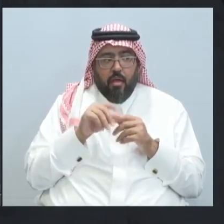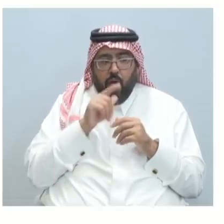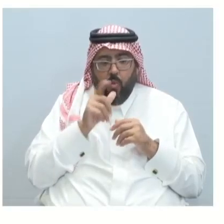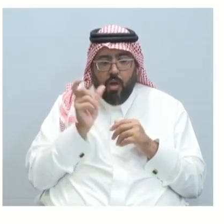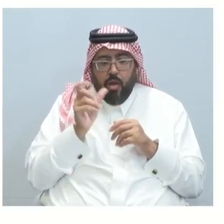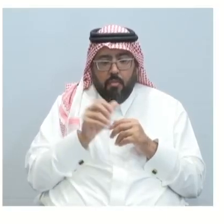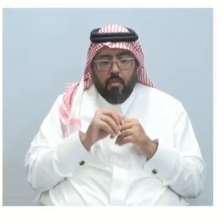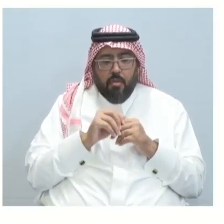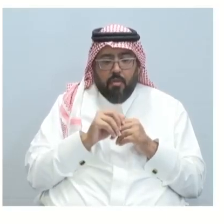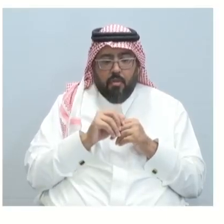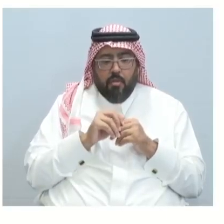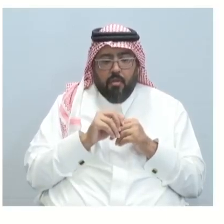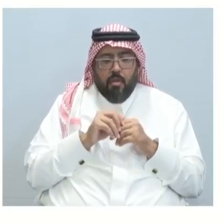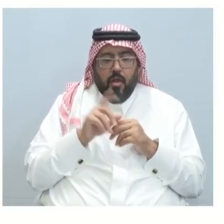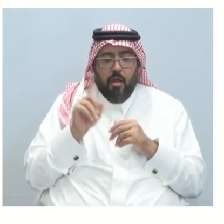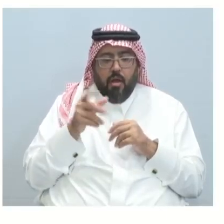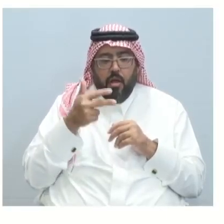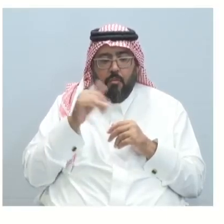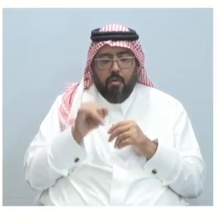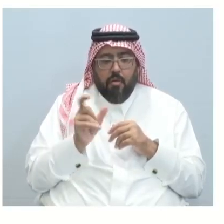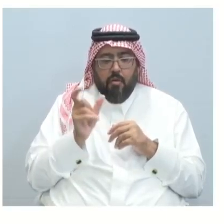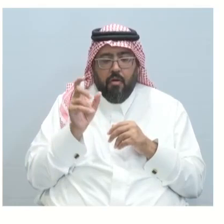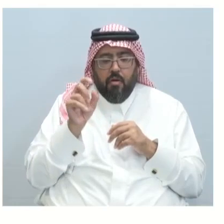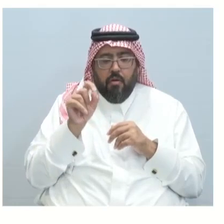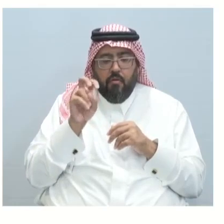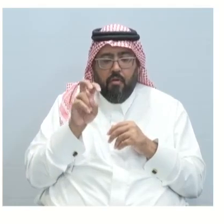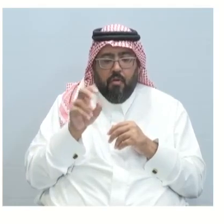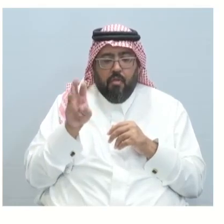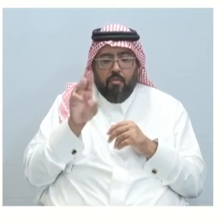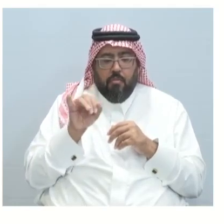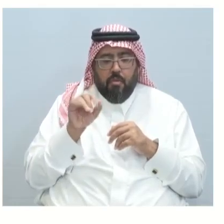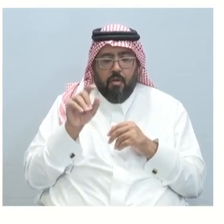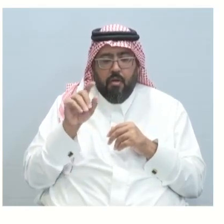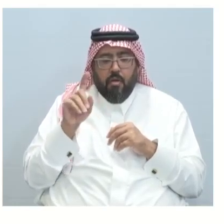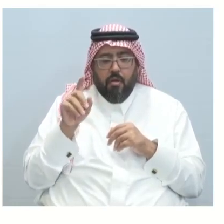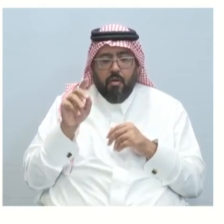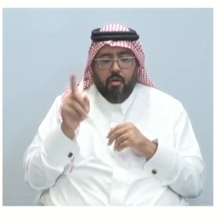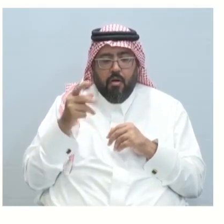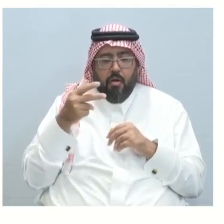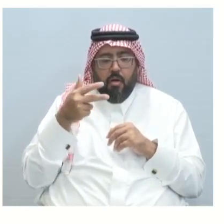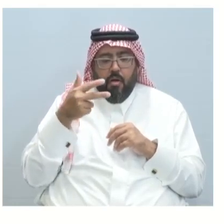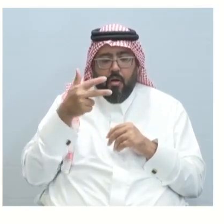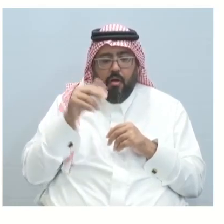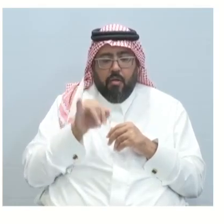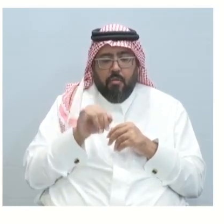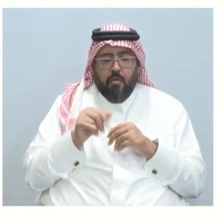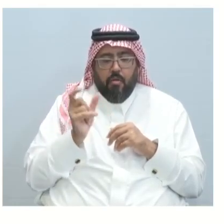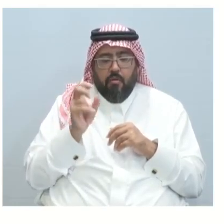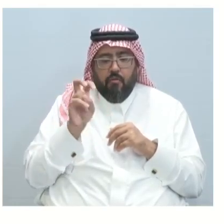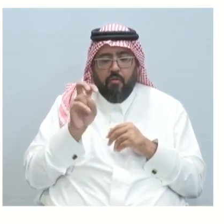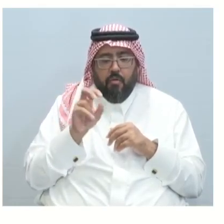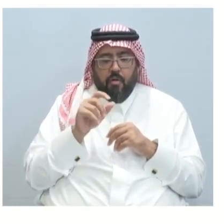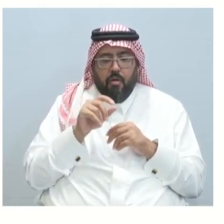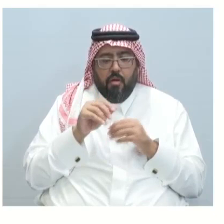صلى الله عليه وسلم رغم انفه ثم رغم انفه ثم رغم انفه قيل من يا رسول الله قال من ادرك والديه عند